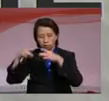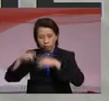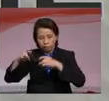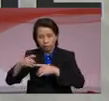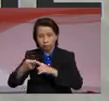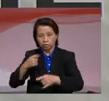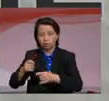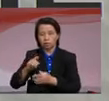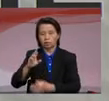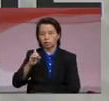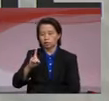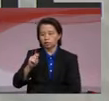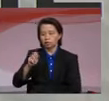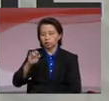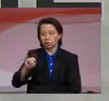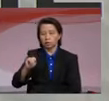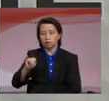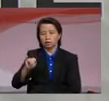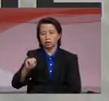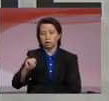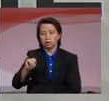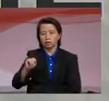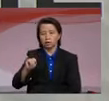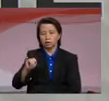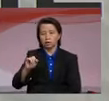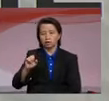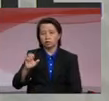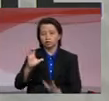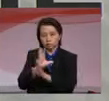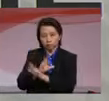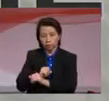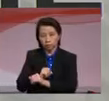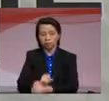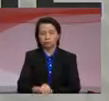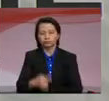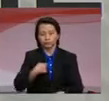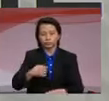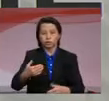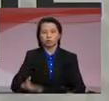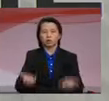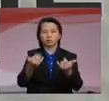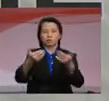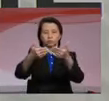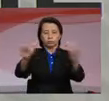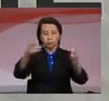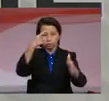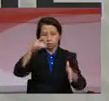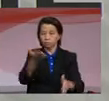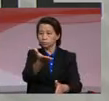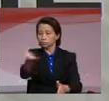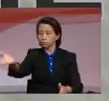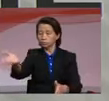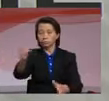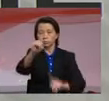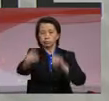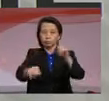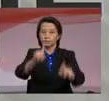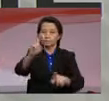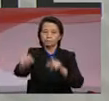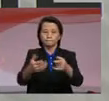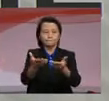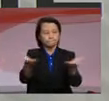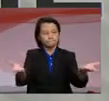daripada depo tahanan Immigration Semuja Sarawak. Dan saya buka kepada sebarang soalan.